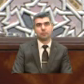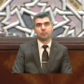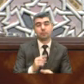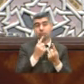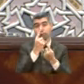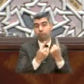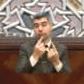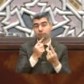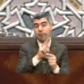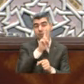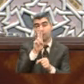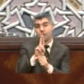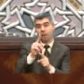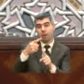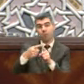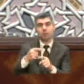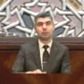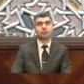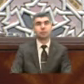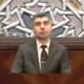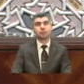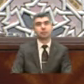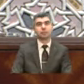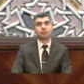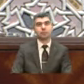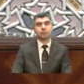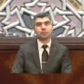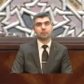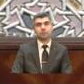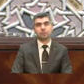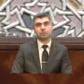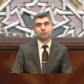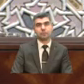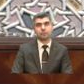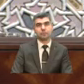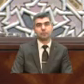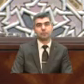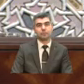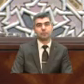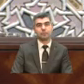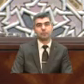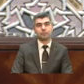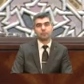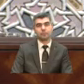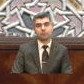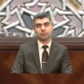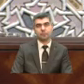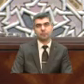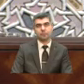إضافية؟ معذرة معذرة سيد الوزير، تعقيبات إضافية. تفضلوا سيد النائب من